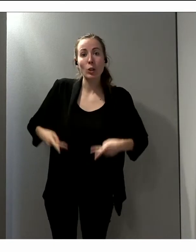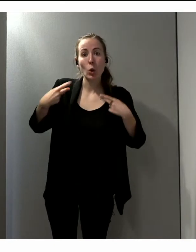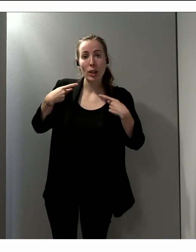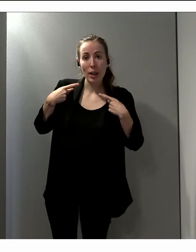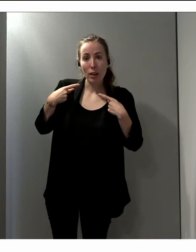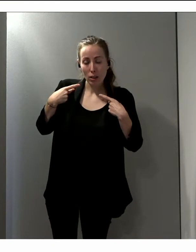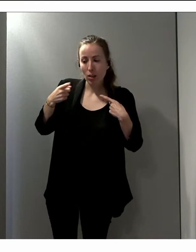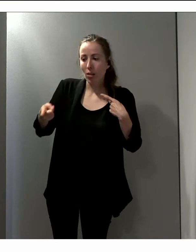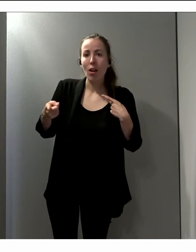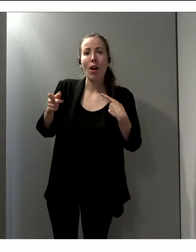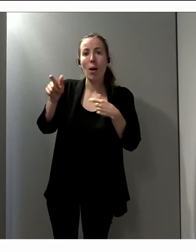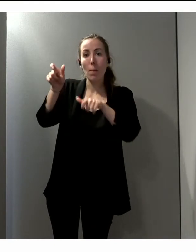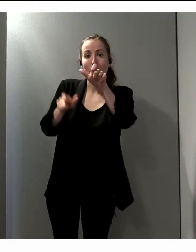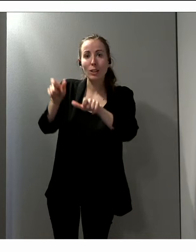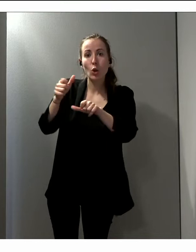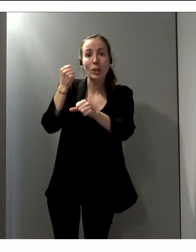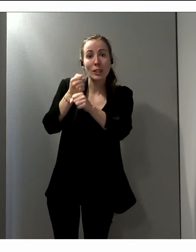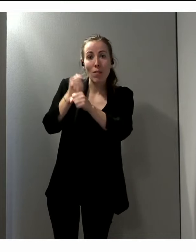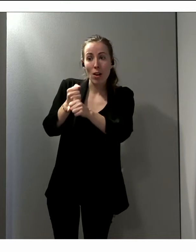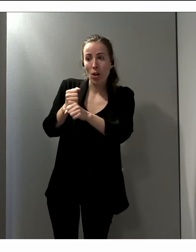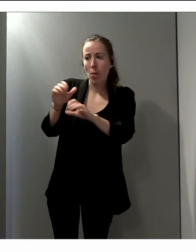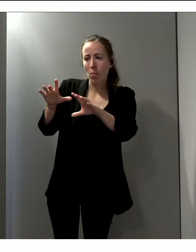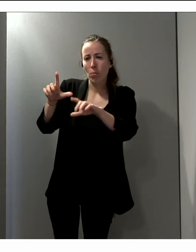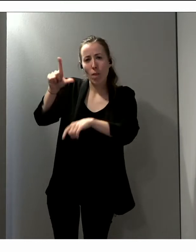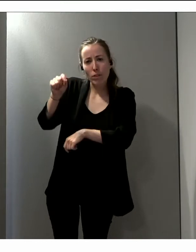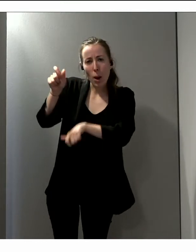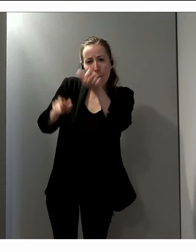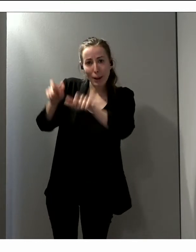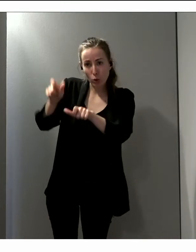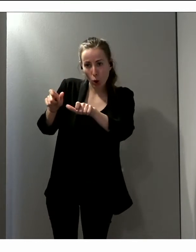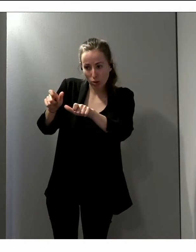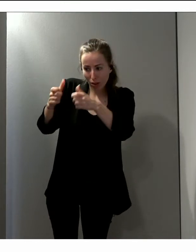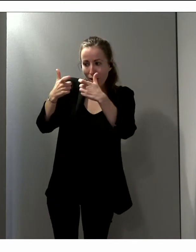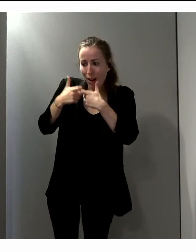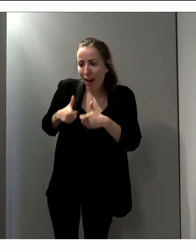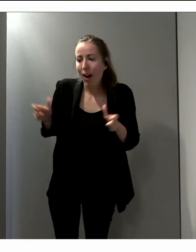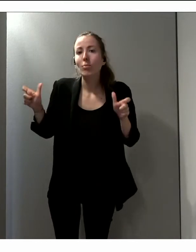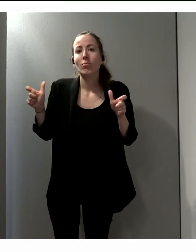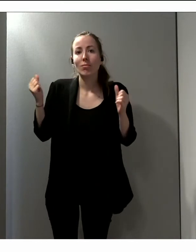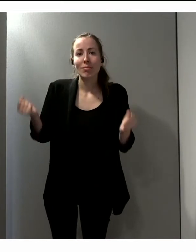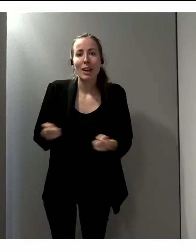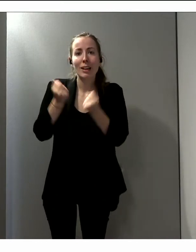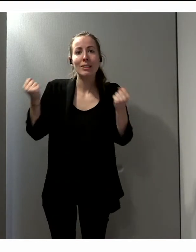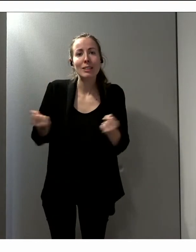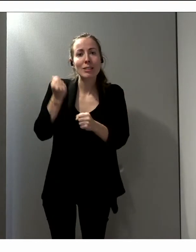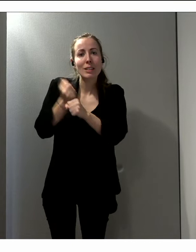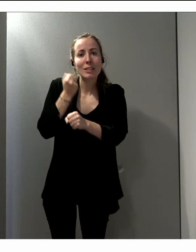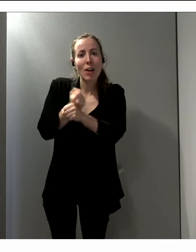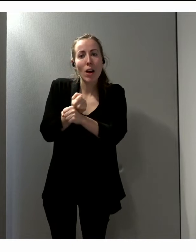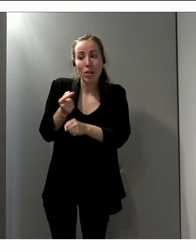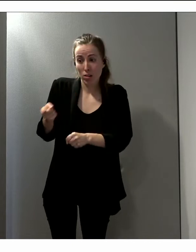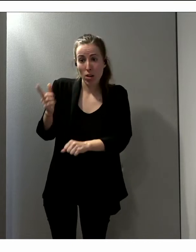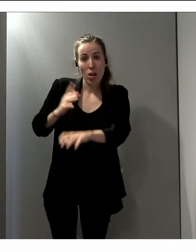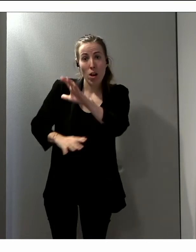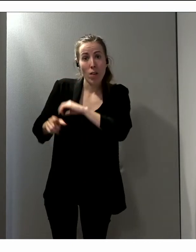de travailleurs de pouvoir accéder donc à des activités de travail, alors que pour toutes ces personnes, c'était